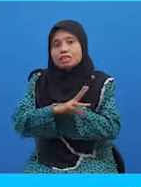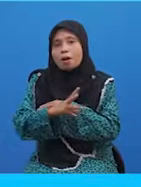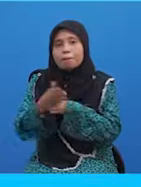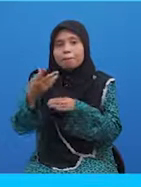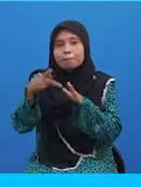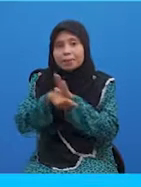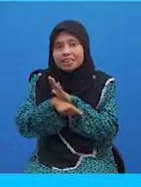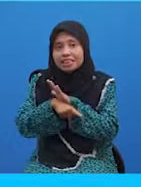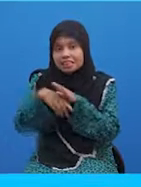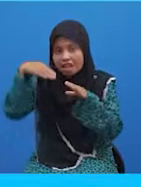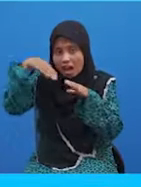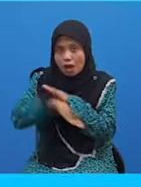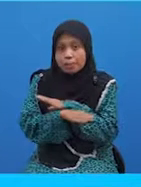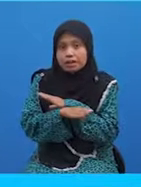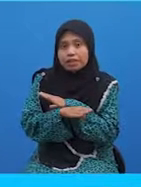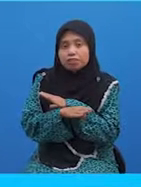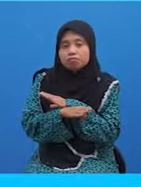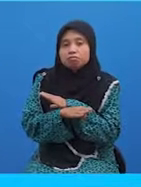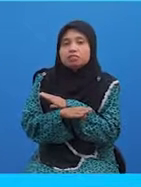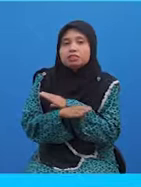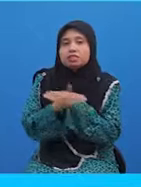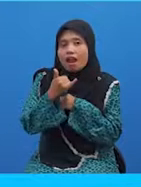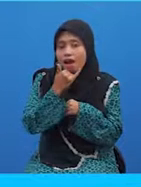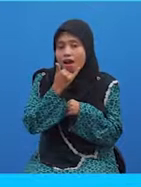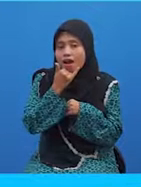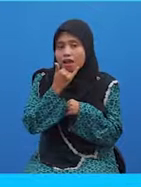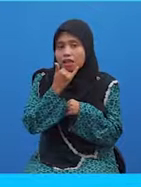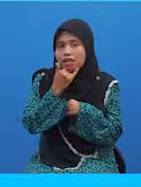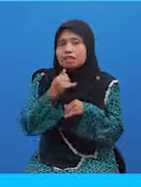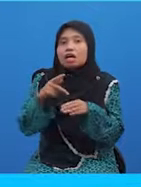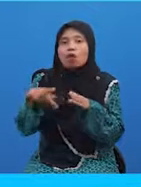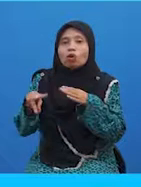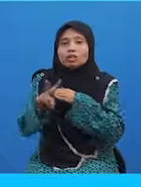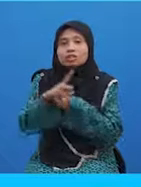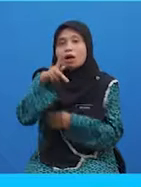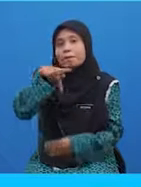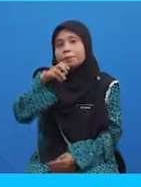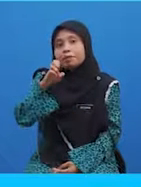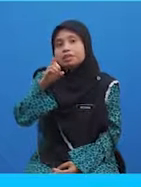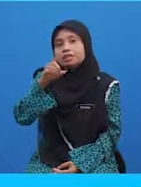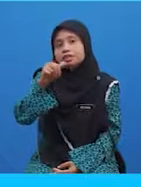iaitu perbuatan mendalamkan sesuatu, sepatutnya kawasan pedalaman.